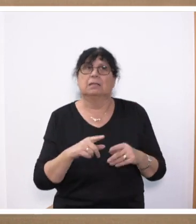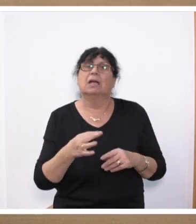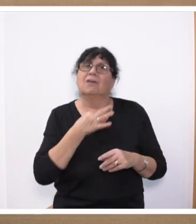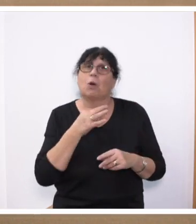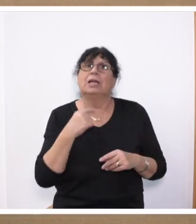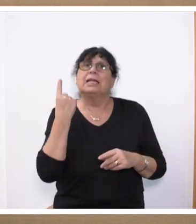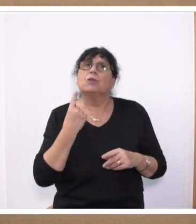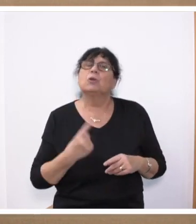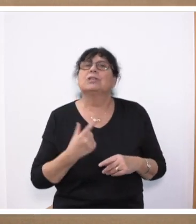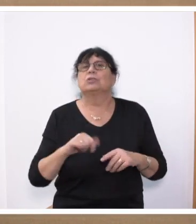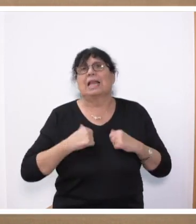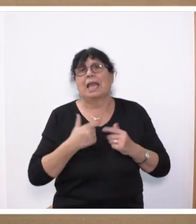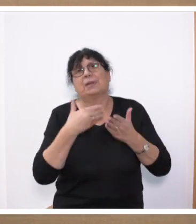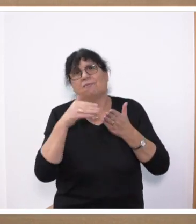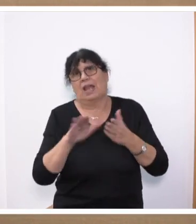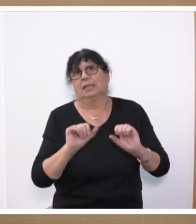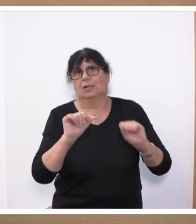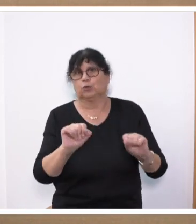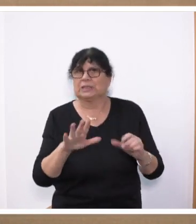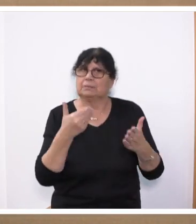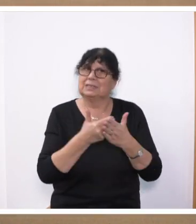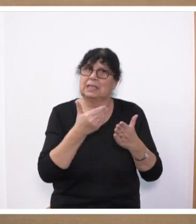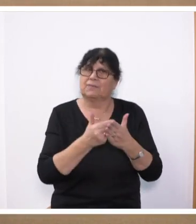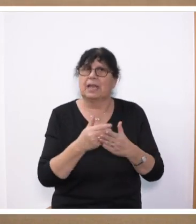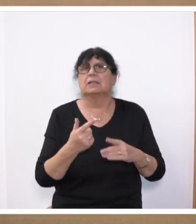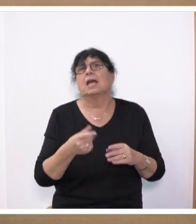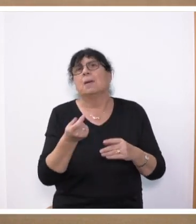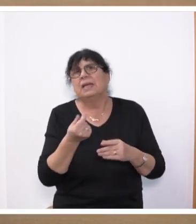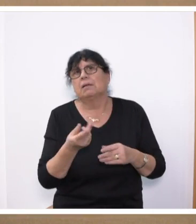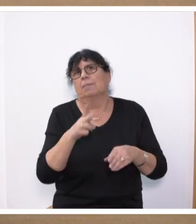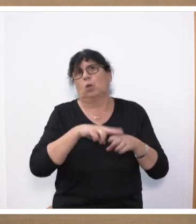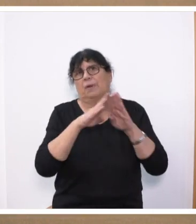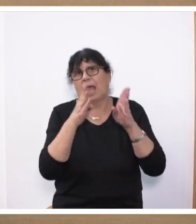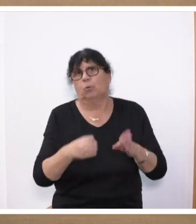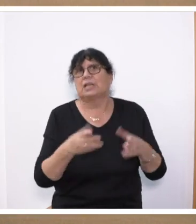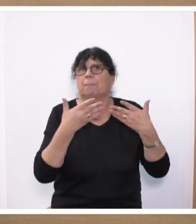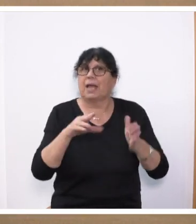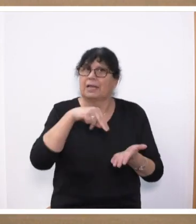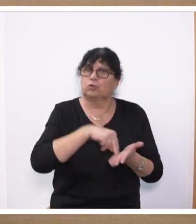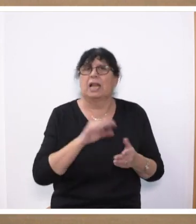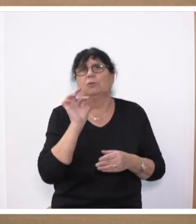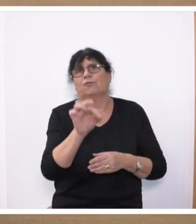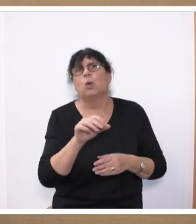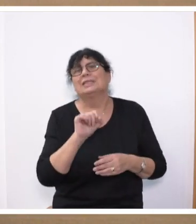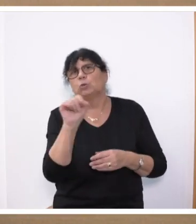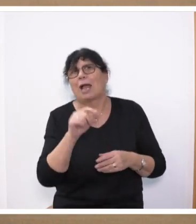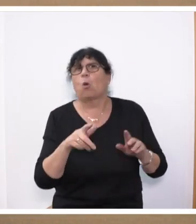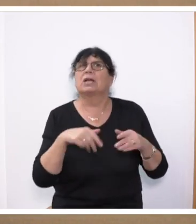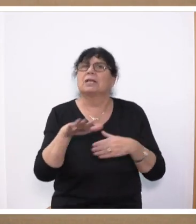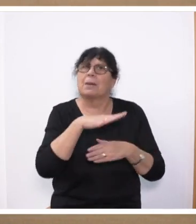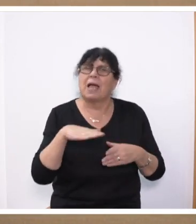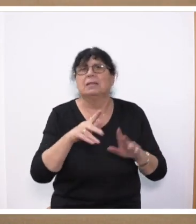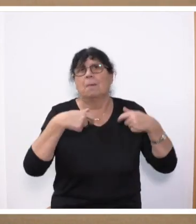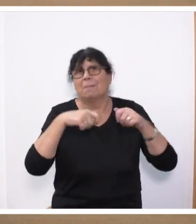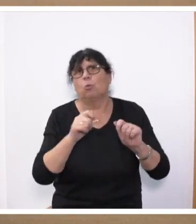weiter schützen. Deshalb werden wir die Mittel im Doppelhaushalt auch bereitstellen, um dieser Brücker Synagogengemeinde baulich und auch